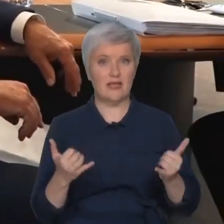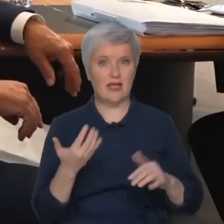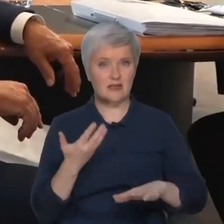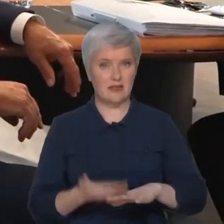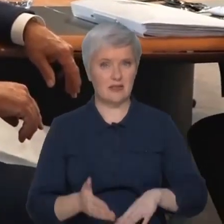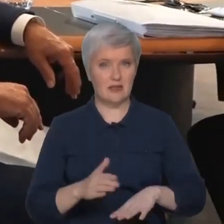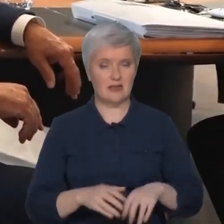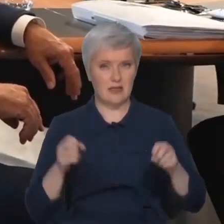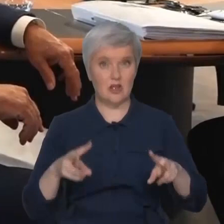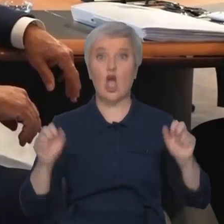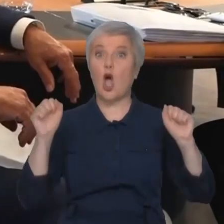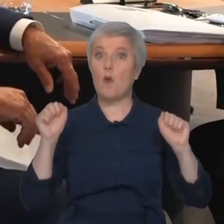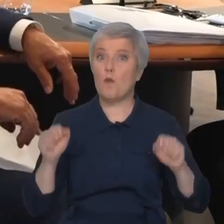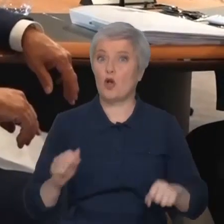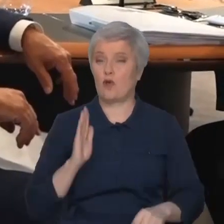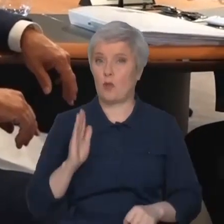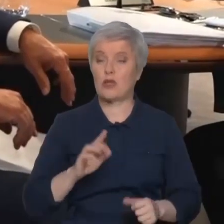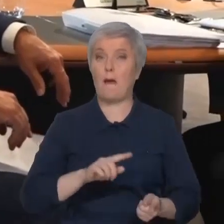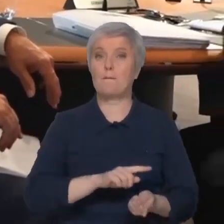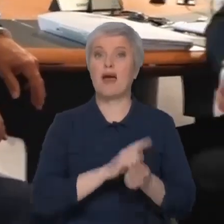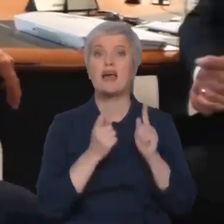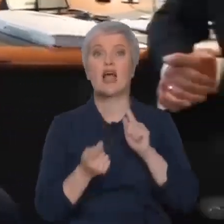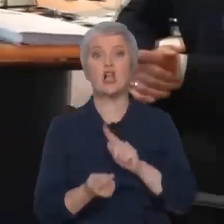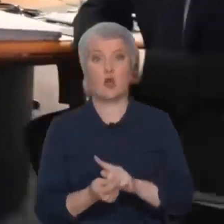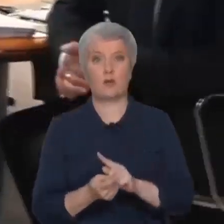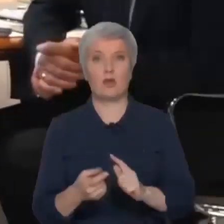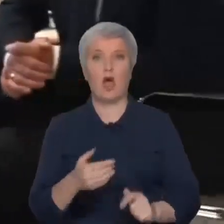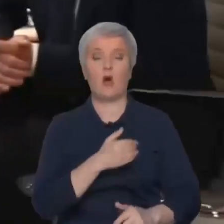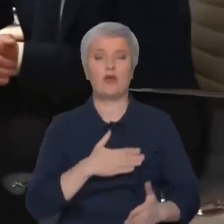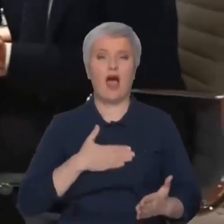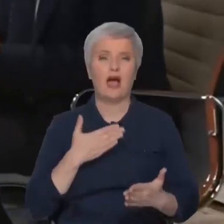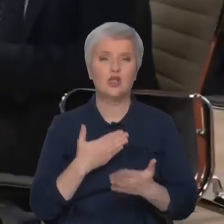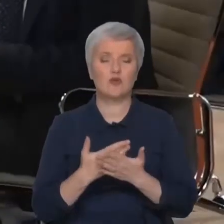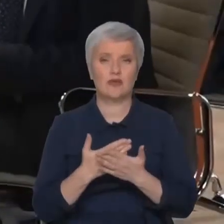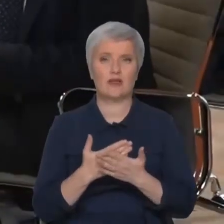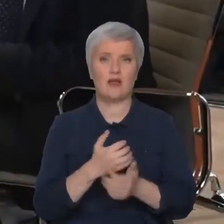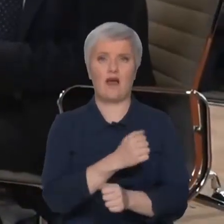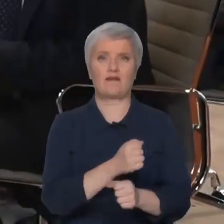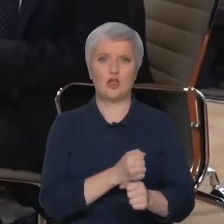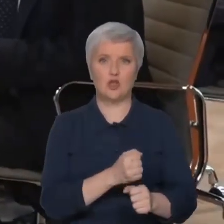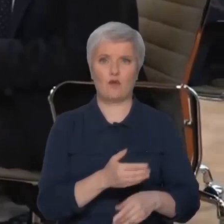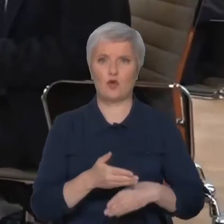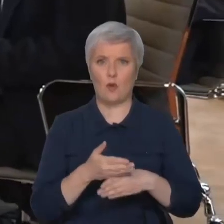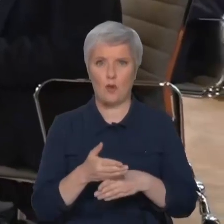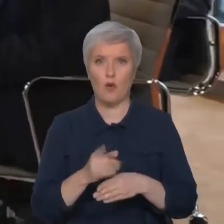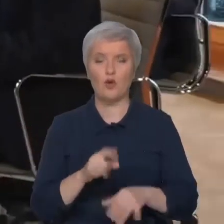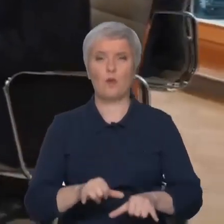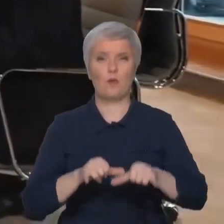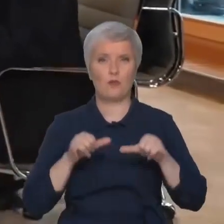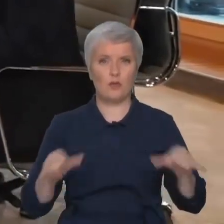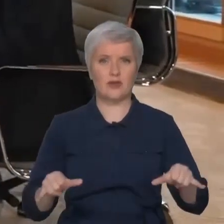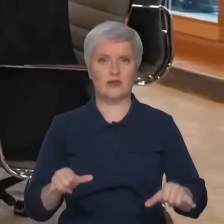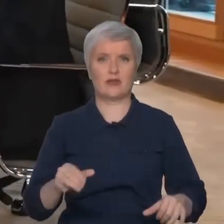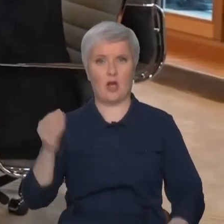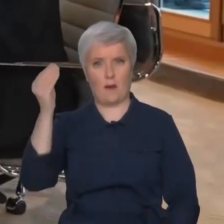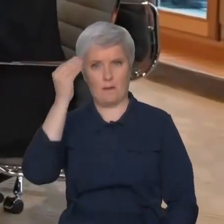він стане переломним. Тому збираються активізувати військову допомогу, щоб відповідно посилити позиції України на полі бою, а відтак і на переговорах у